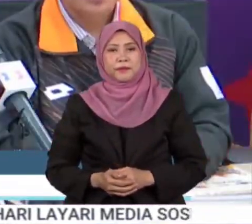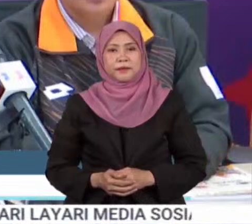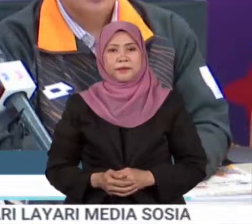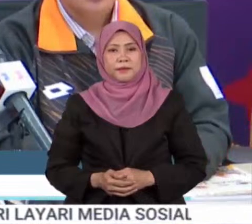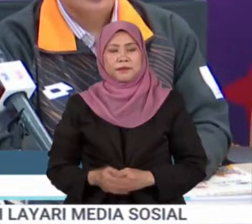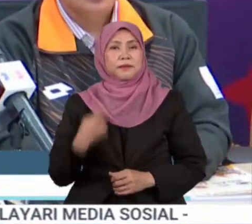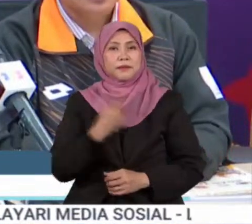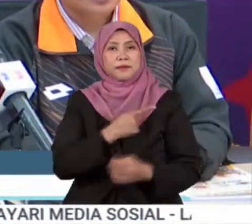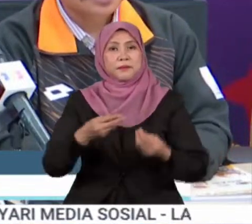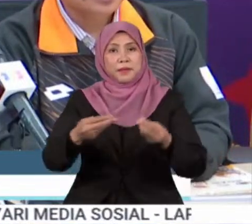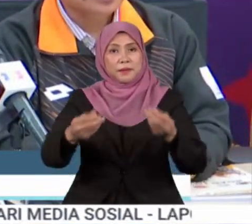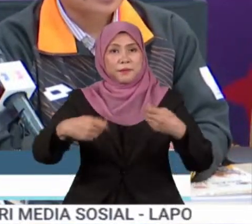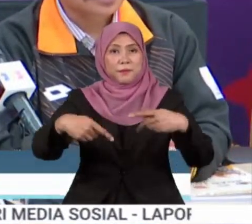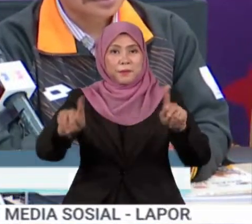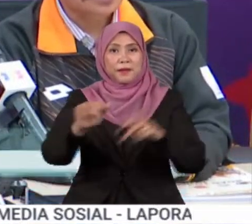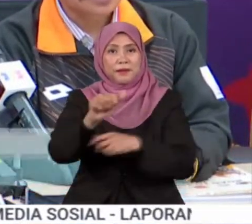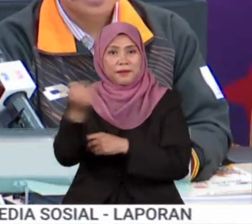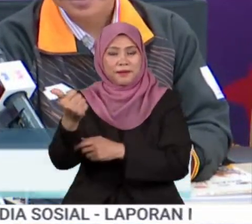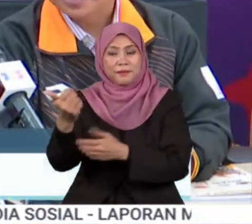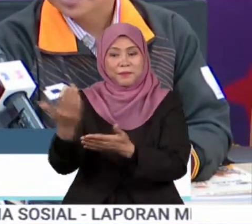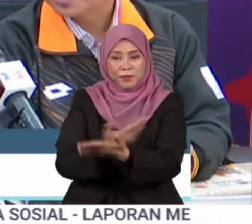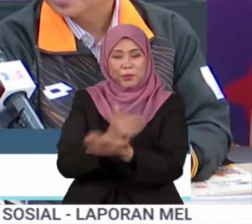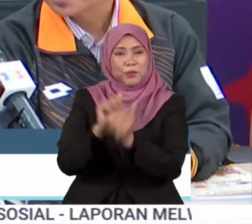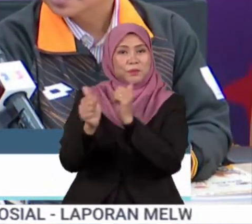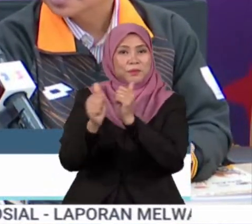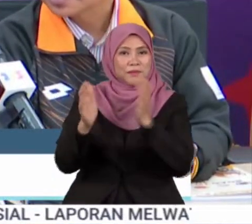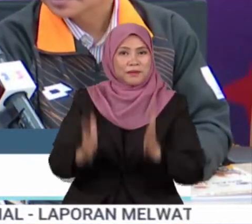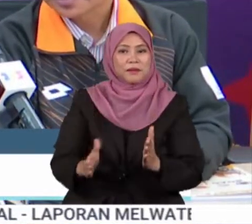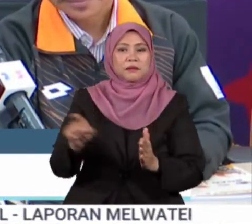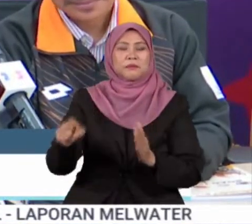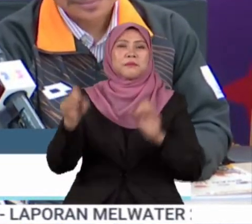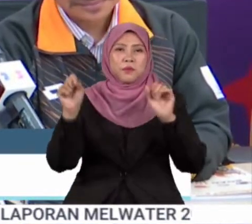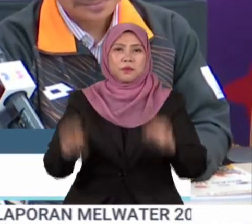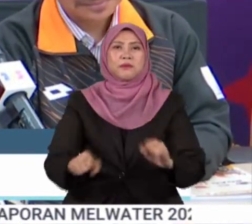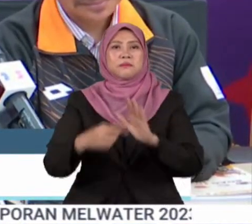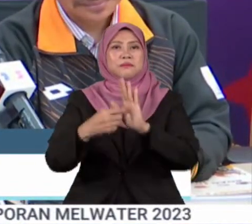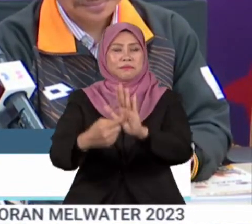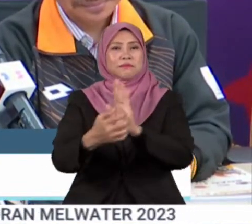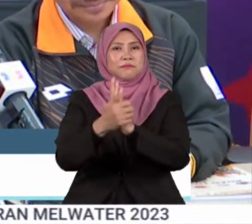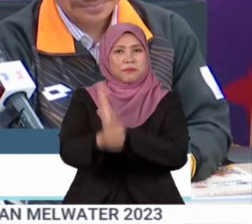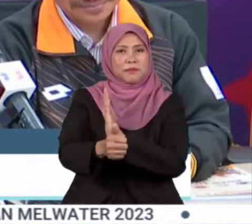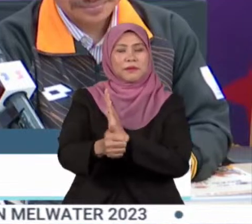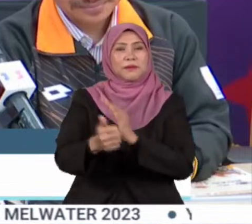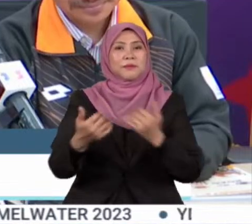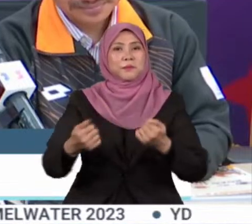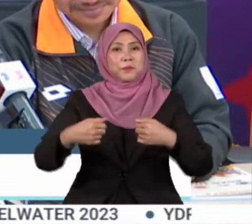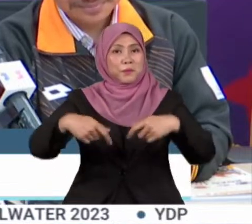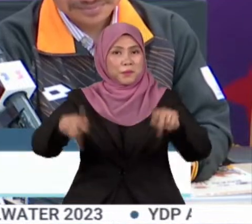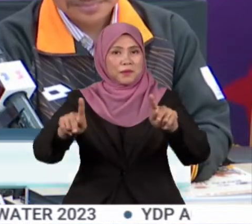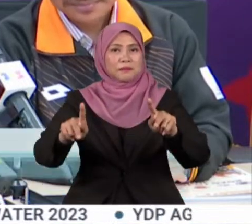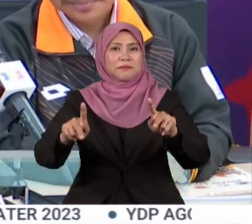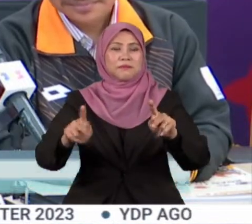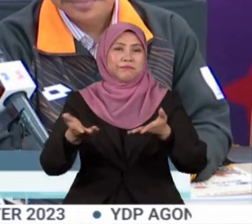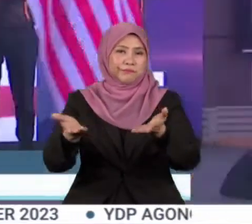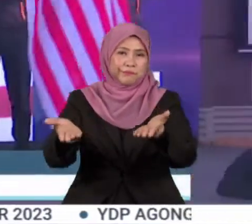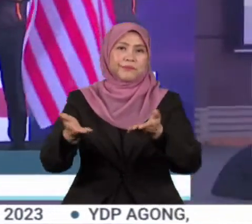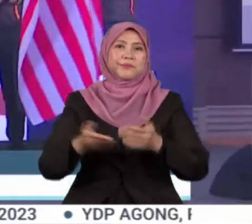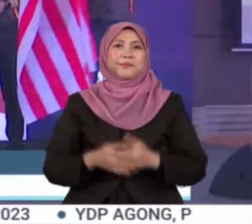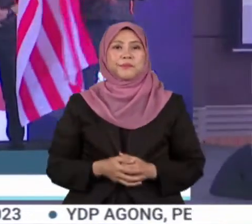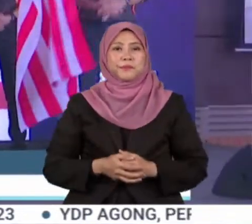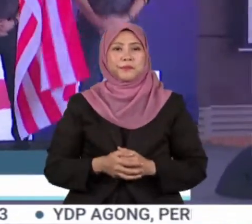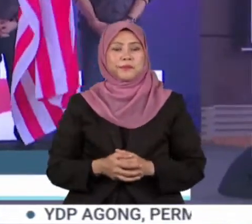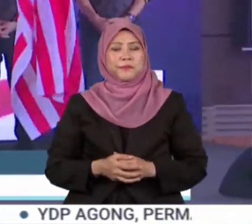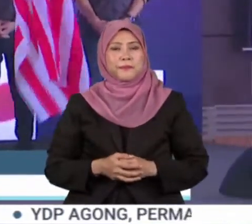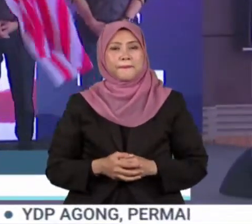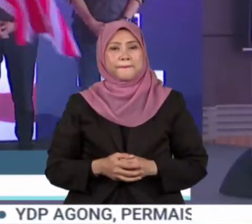Kita bagi peluang juga yang lain, atlet baru yang we believe that they also can produce. So that is the chance that we want to give kepada atlet ini.